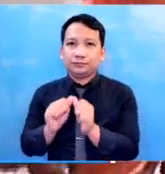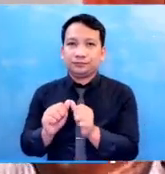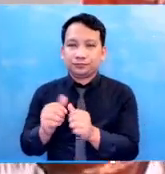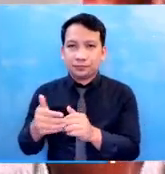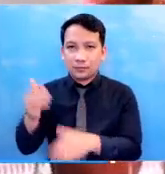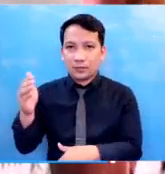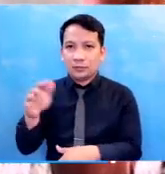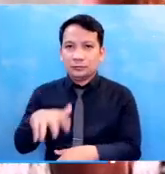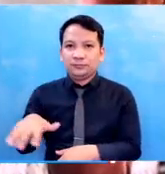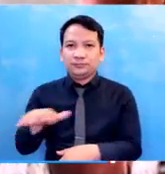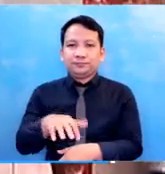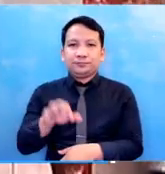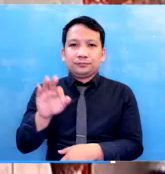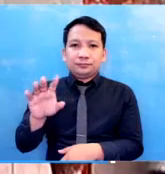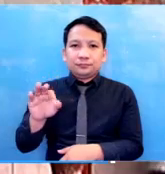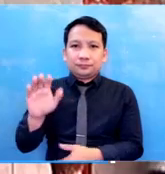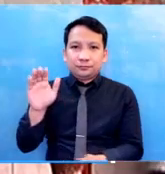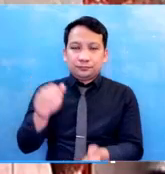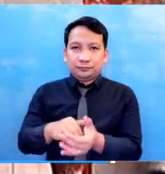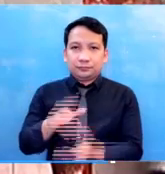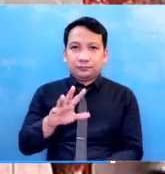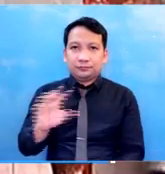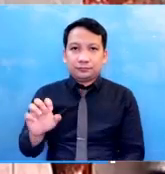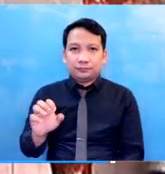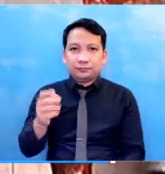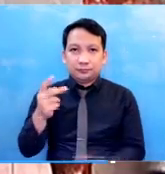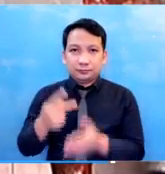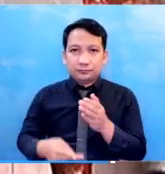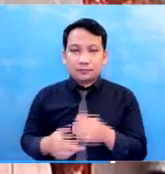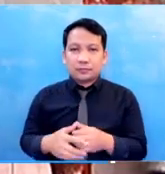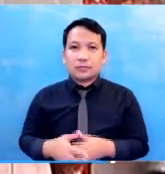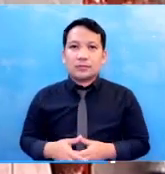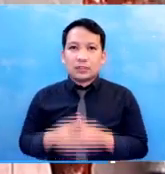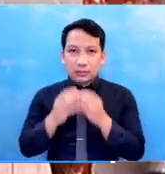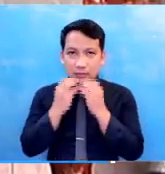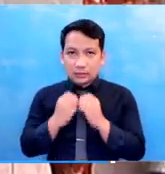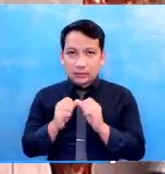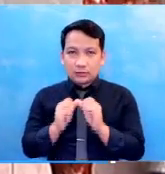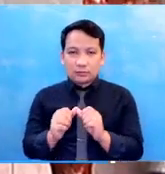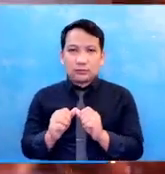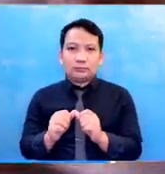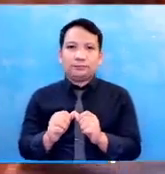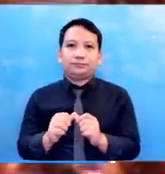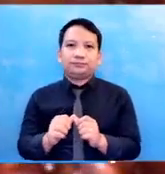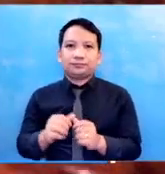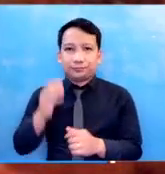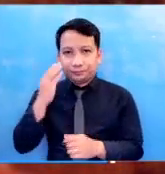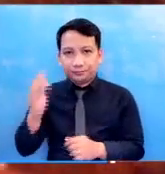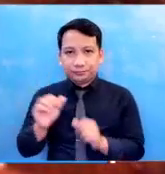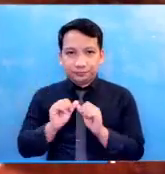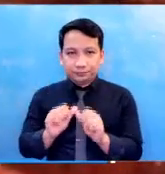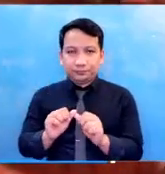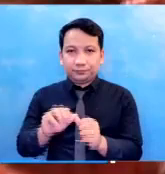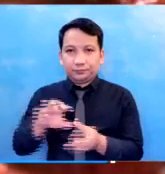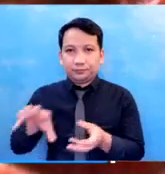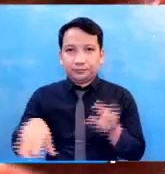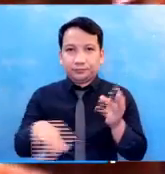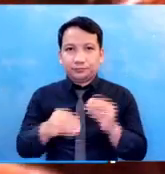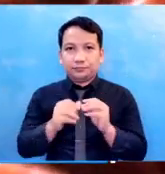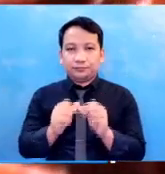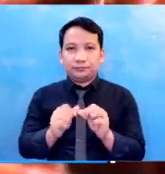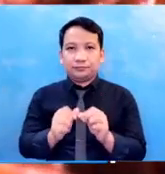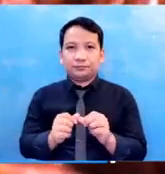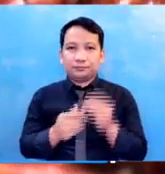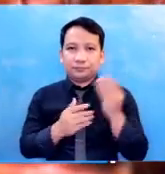nila ay nasa 19,500 ang presyo. Mura naman ang sa Bulakenyas lechon kung saan nasa 6,000